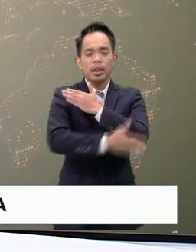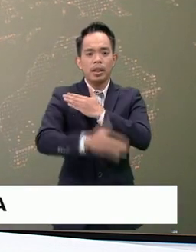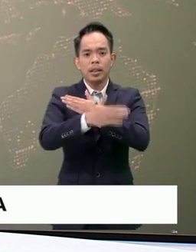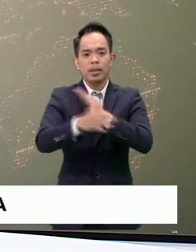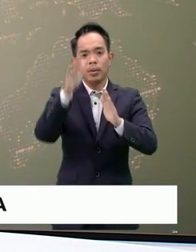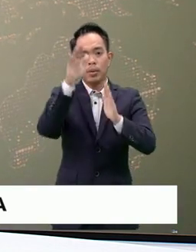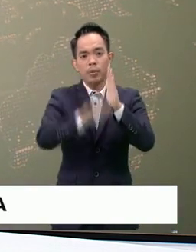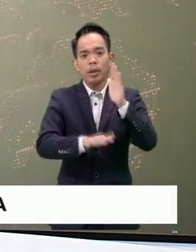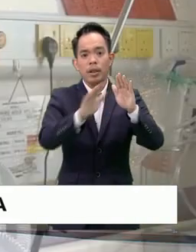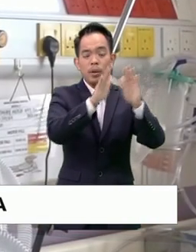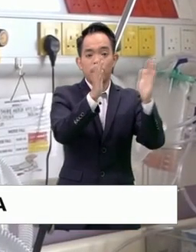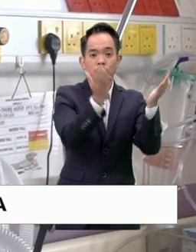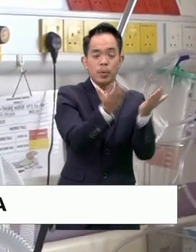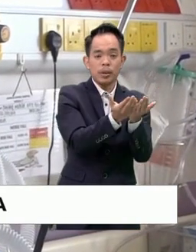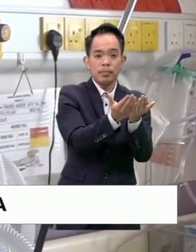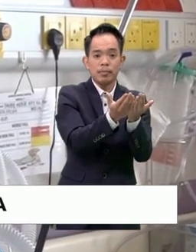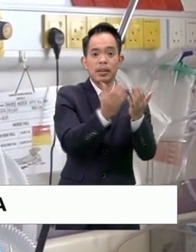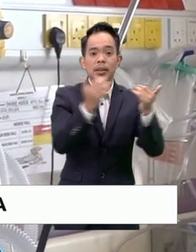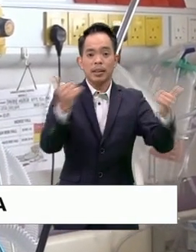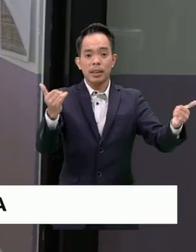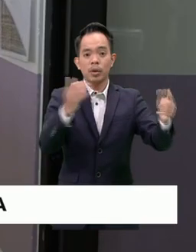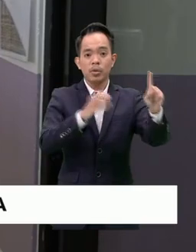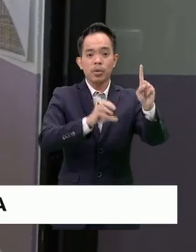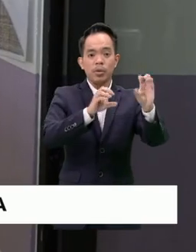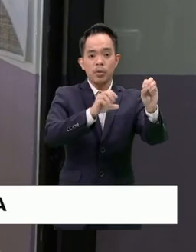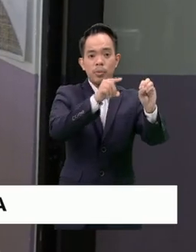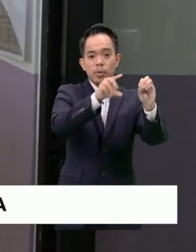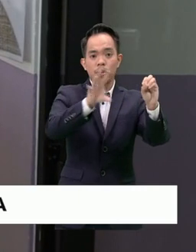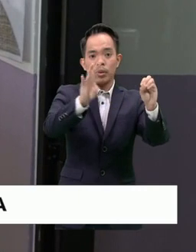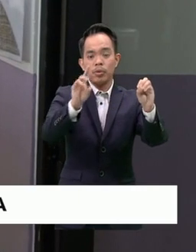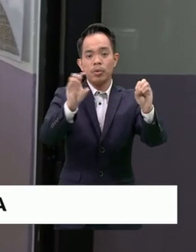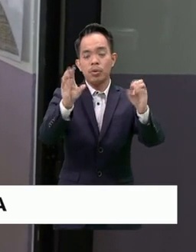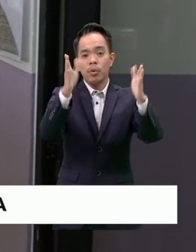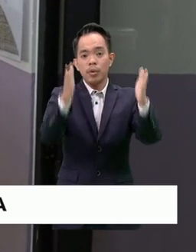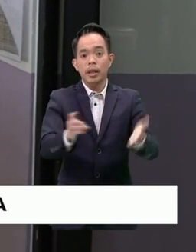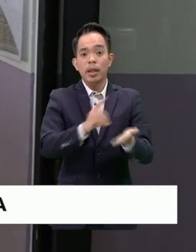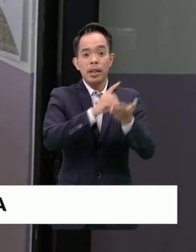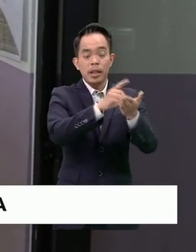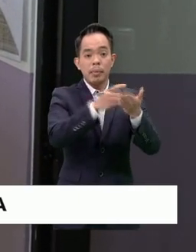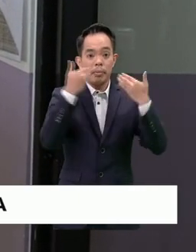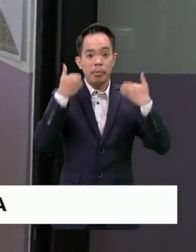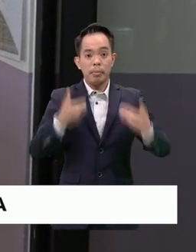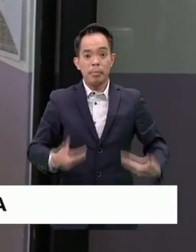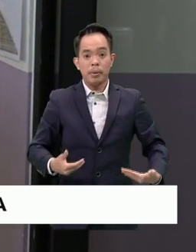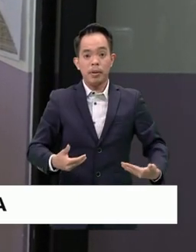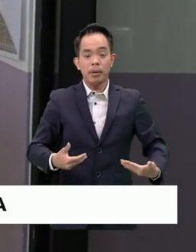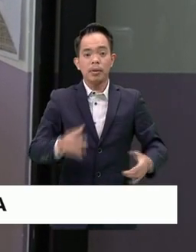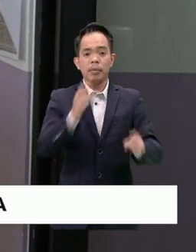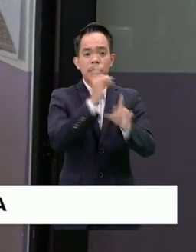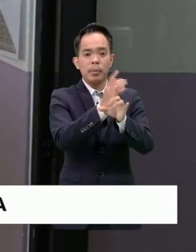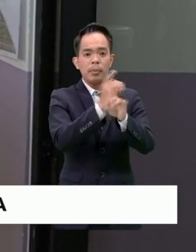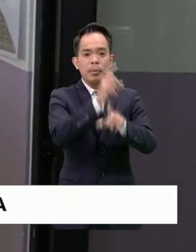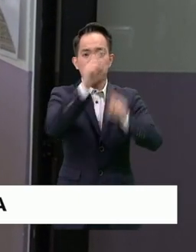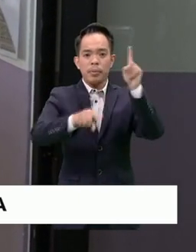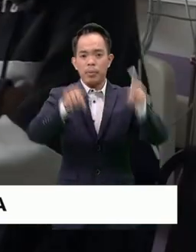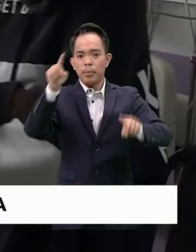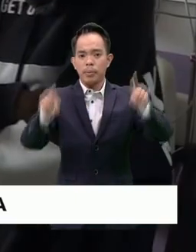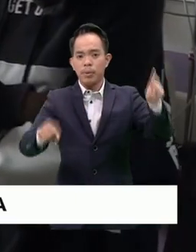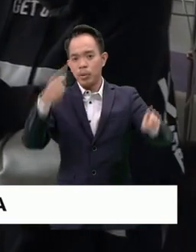dunia katanya nisbah ketika ini adalah sejuta populasi dan berbagai usaha diambil untuk